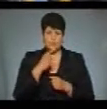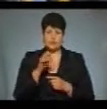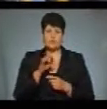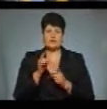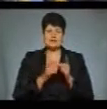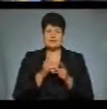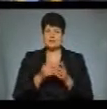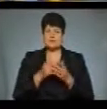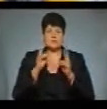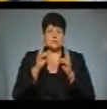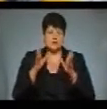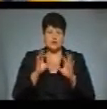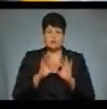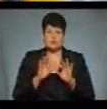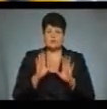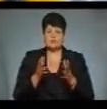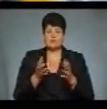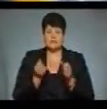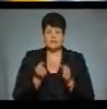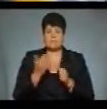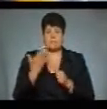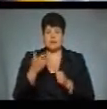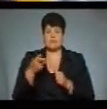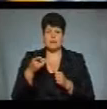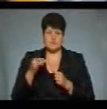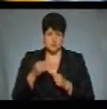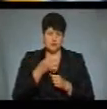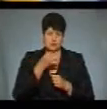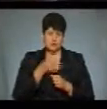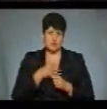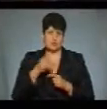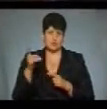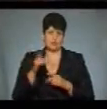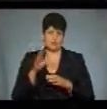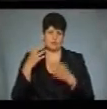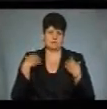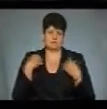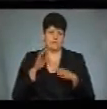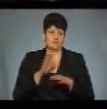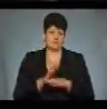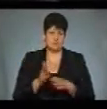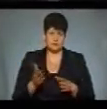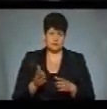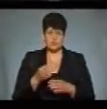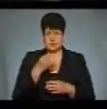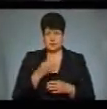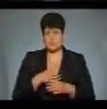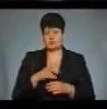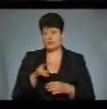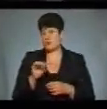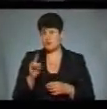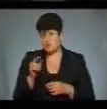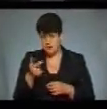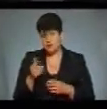знає. Розповідає, буде брати за проїзд 5 гривень, якщо так йому скаже перевізник. Я нічого не знаю, скажуть по гривні, я буду по гривні